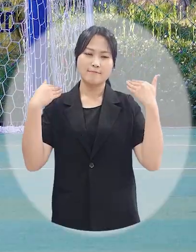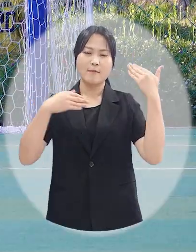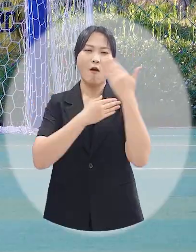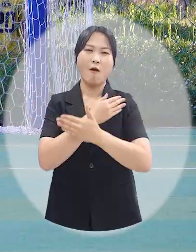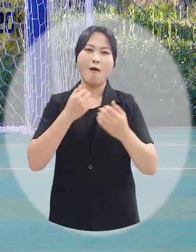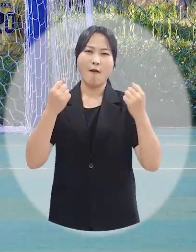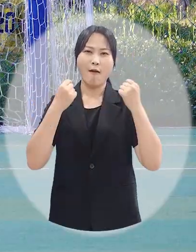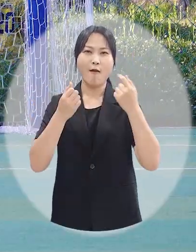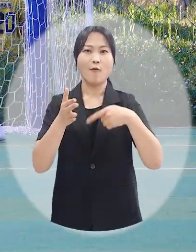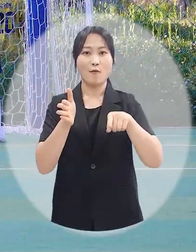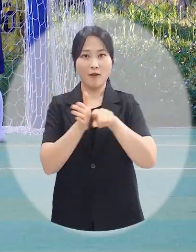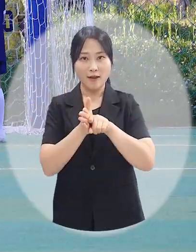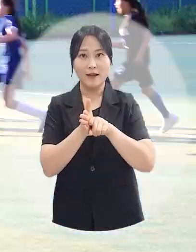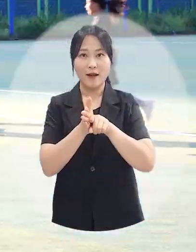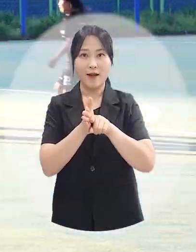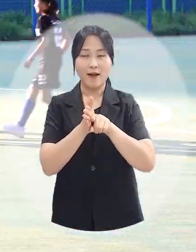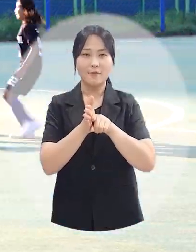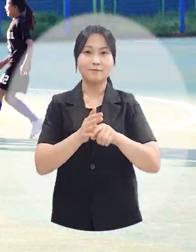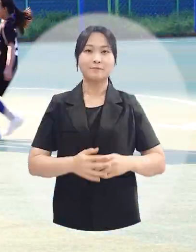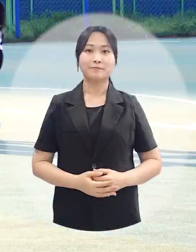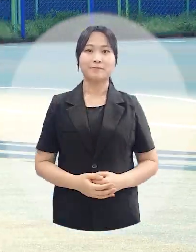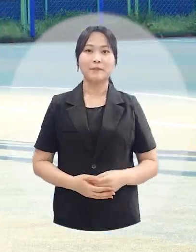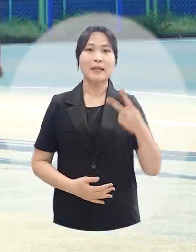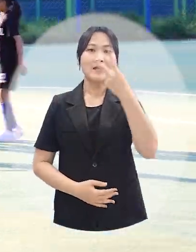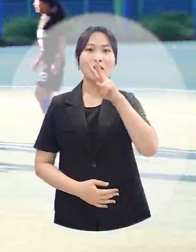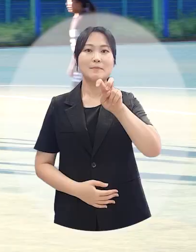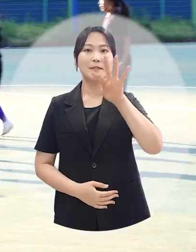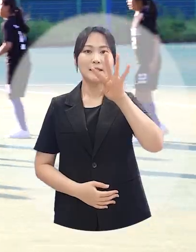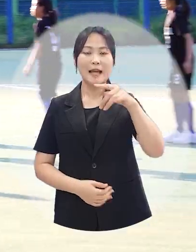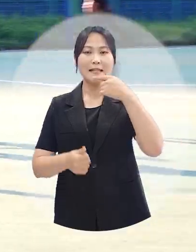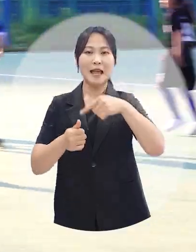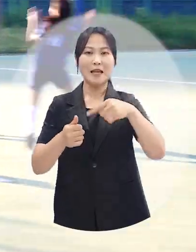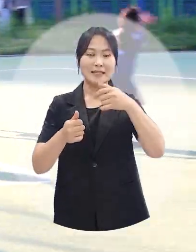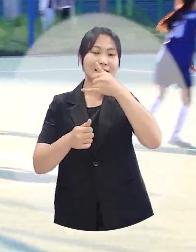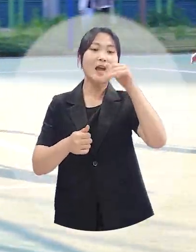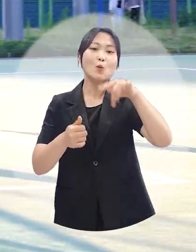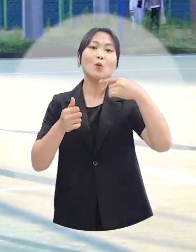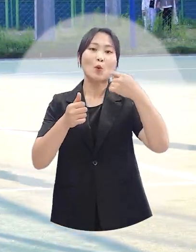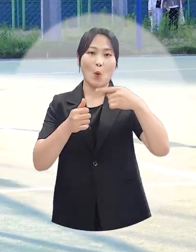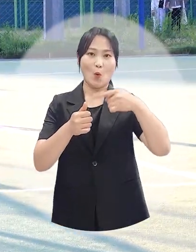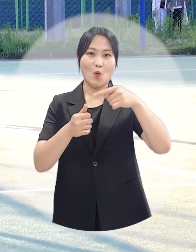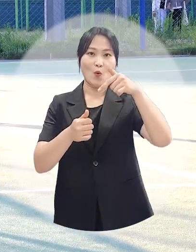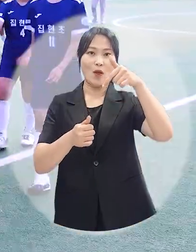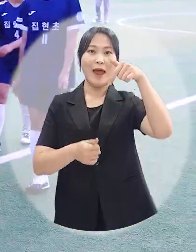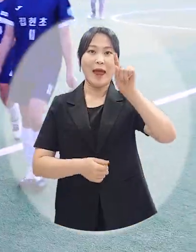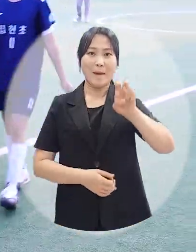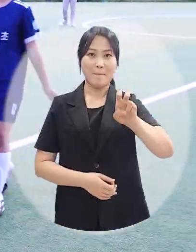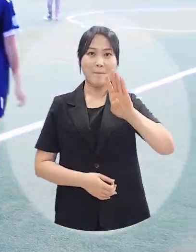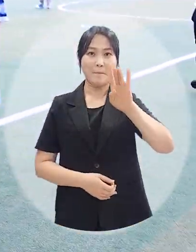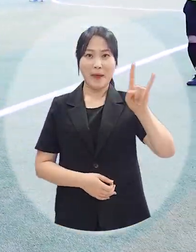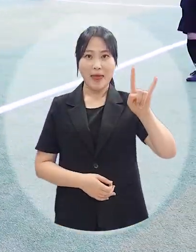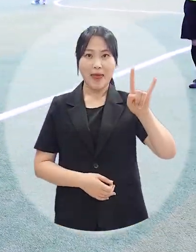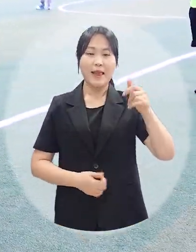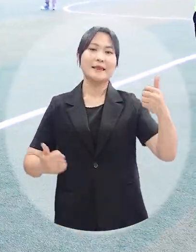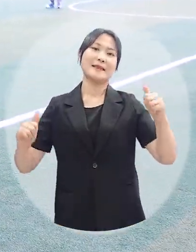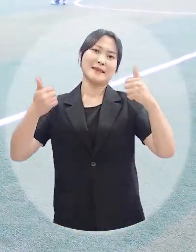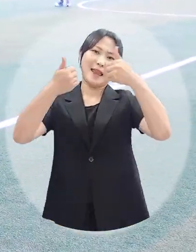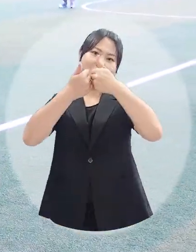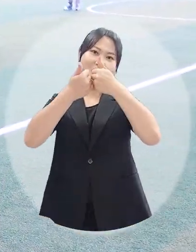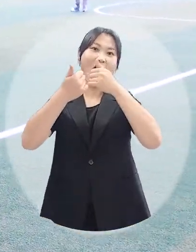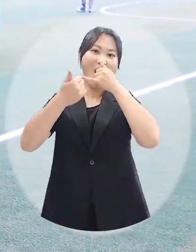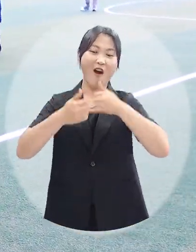1학생, 1스포츠 참여 활성화를 위해 2024 세종시 교육감배 학교 스포츠 클럽 대회를 10월 5일까지